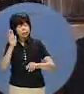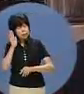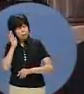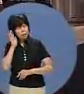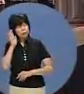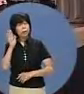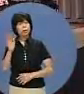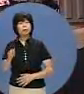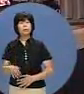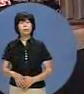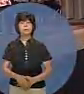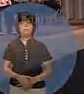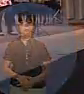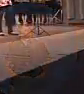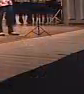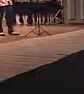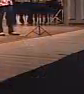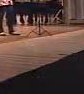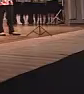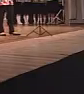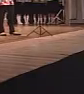けていました。